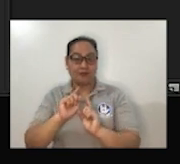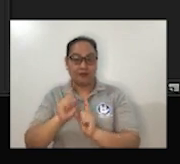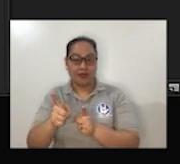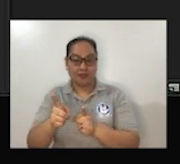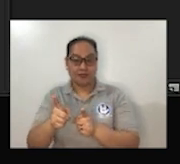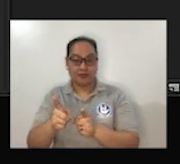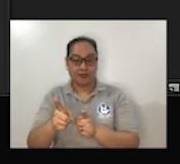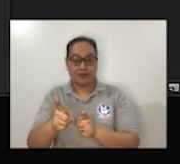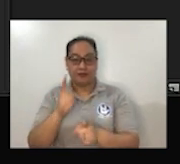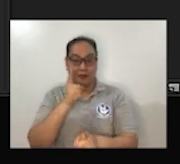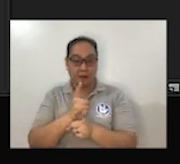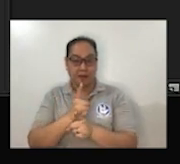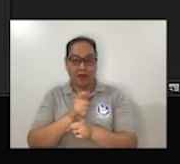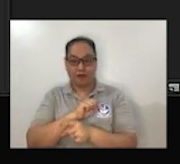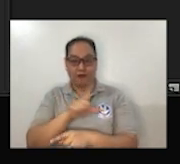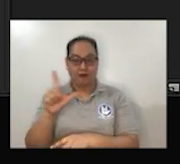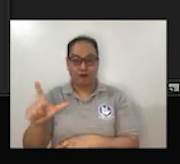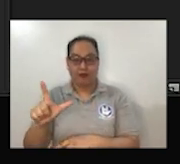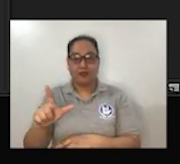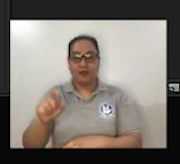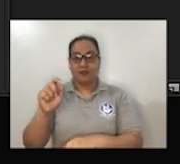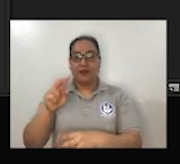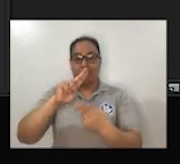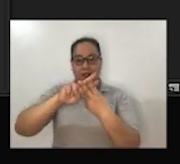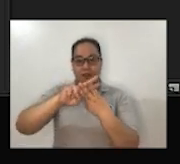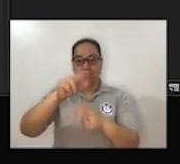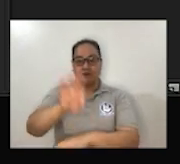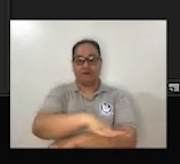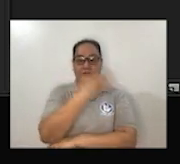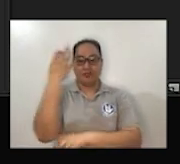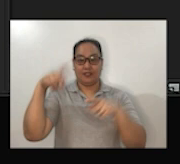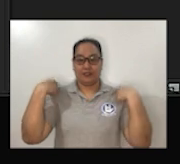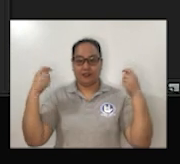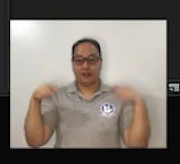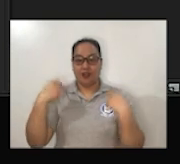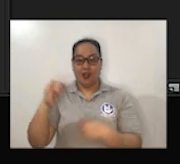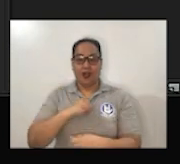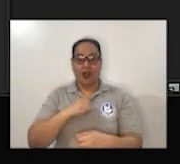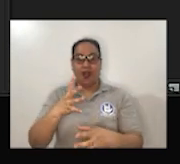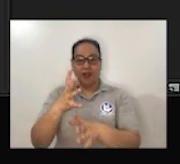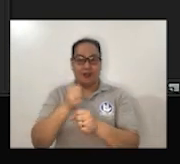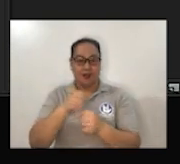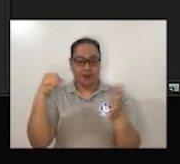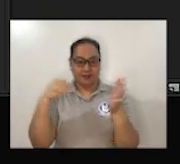i-comment ang hashtag Fernandino Teens I Got It. Tara, simulan na natin!